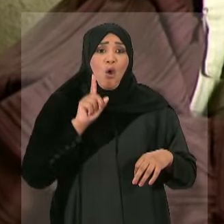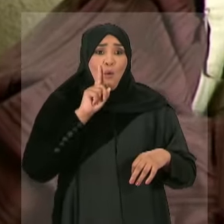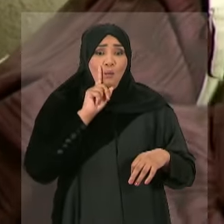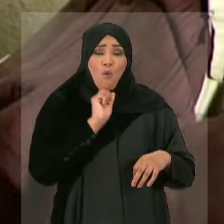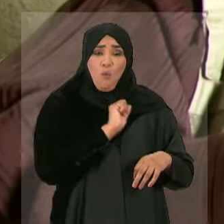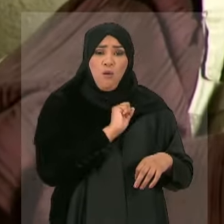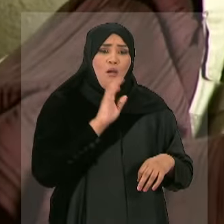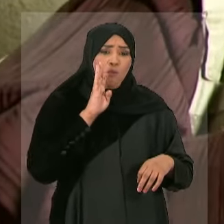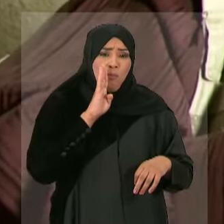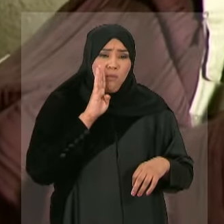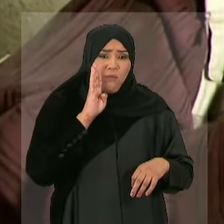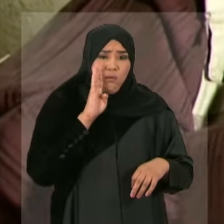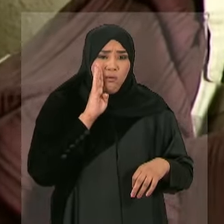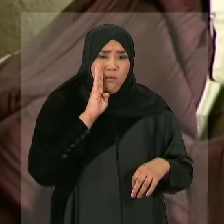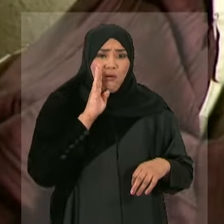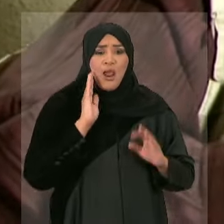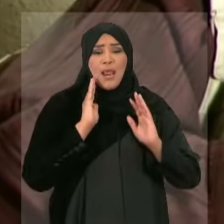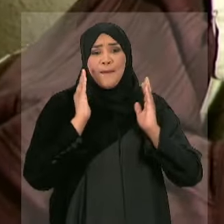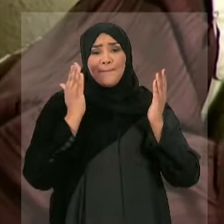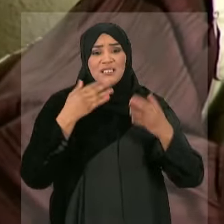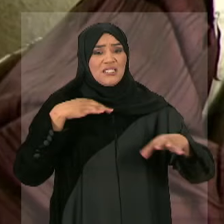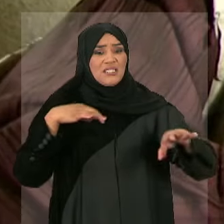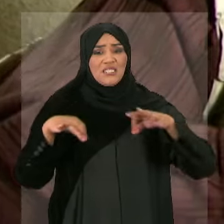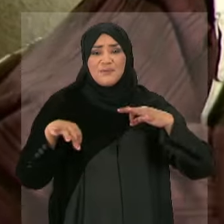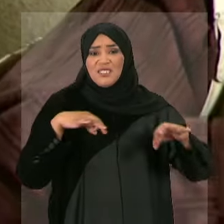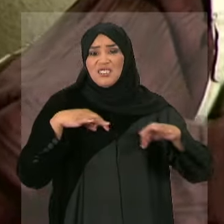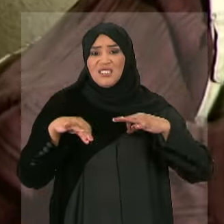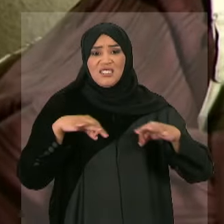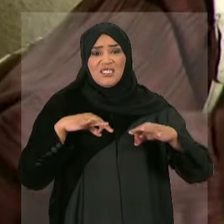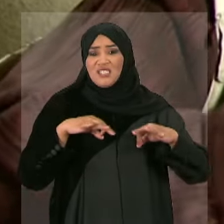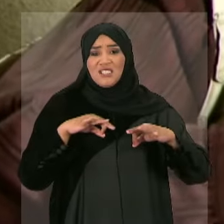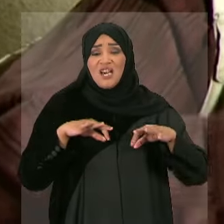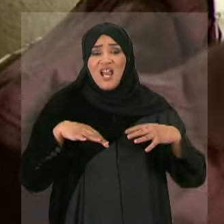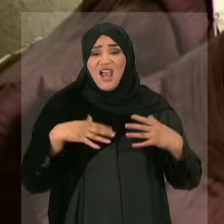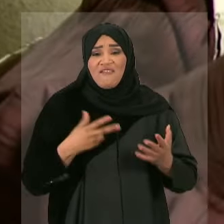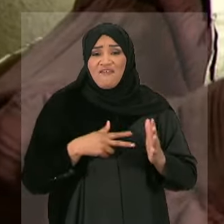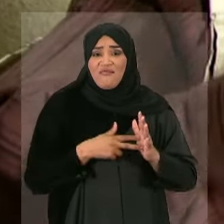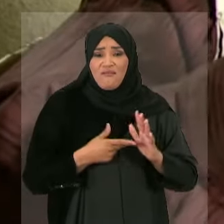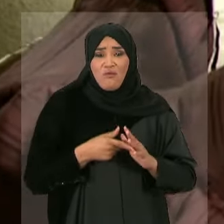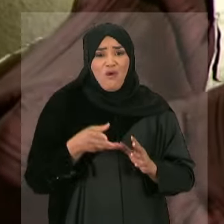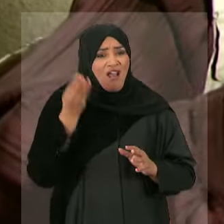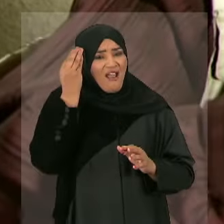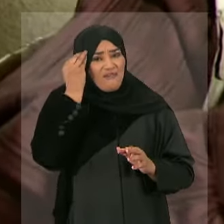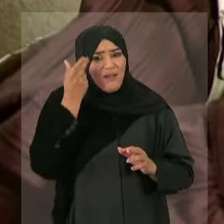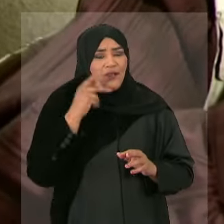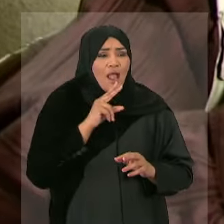وكنا نجود فيها يعني لأنه كانت ولو أنه ما كناش نفهم كتير هذا أما كنا